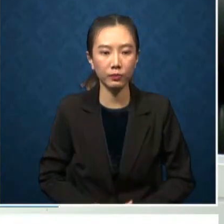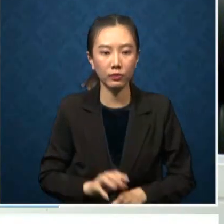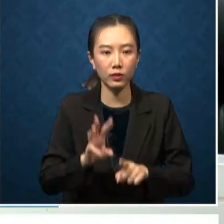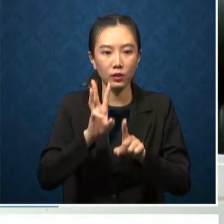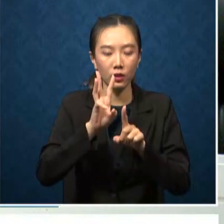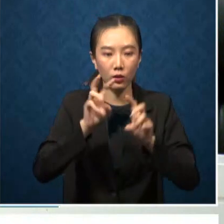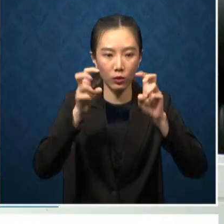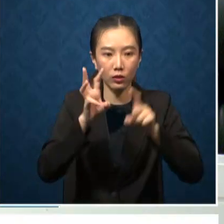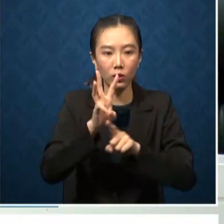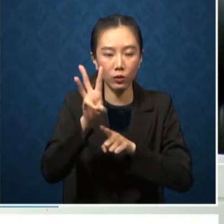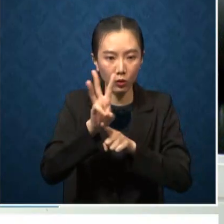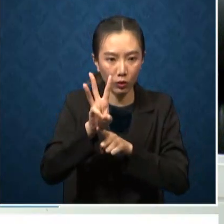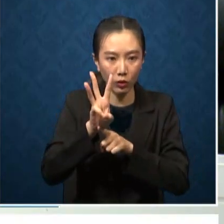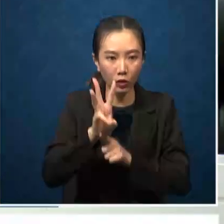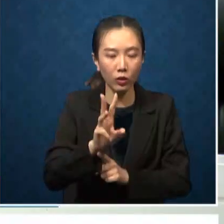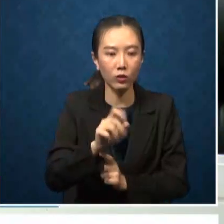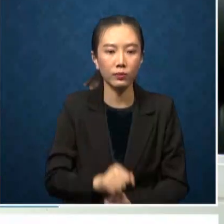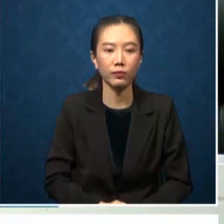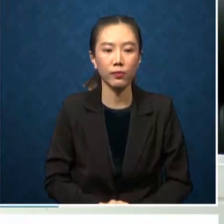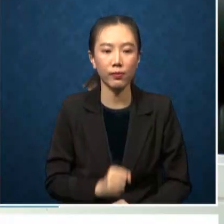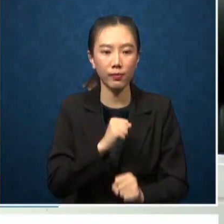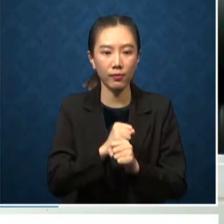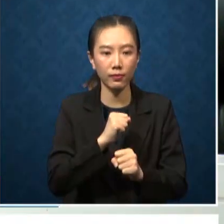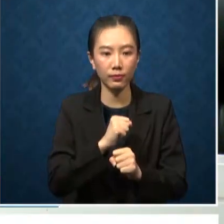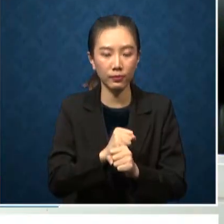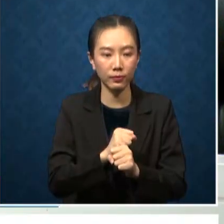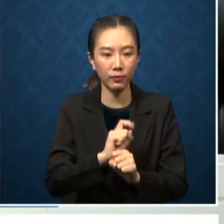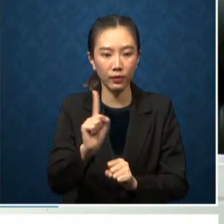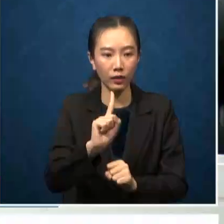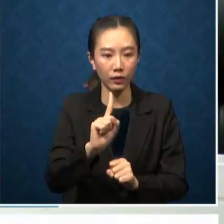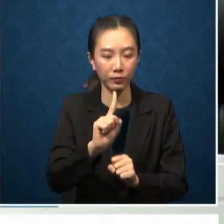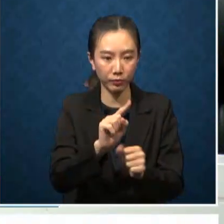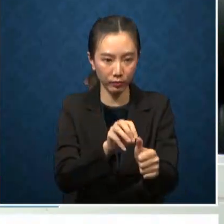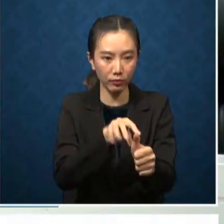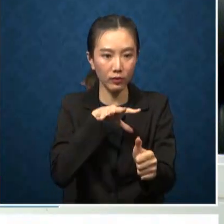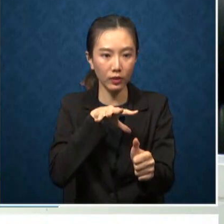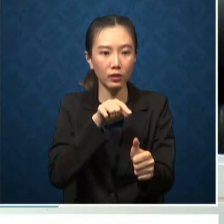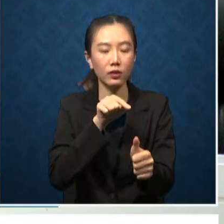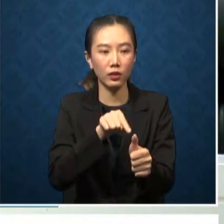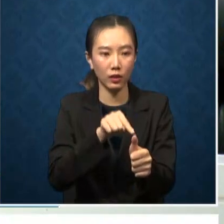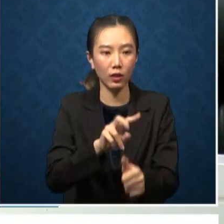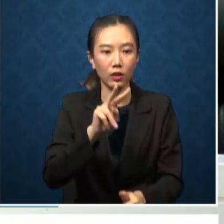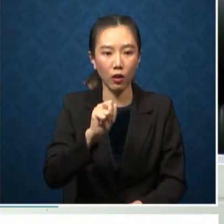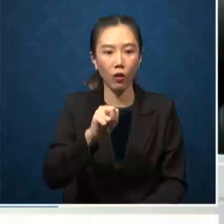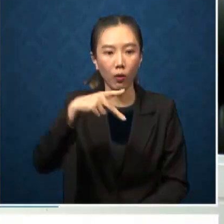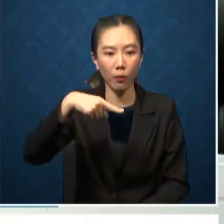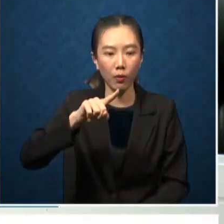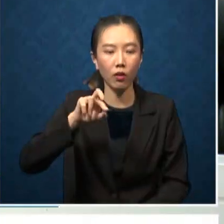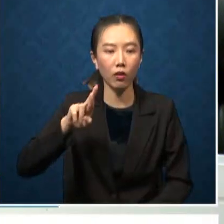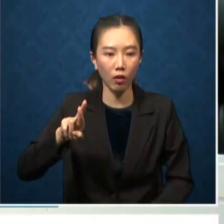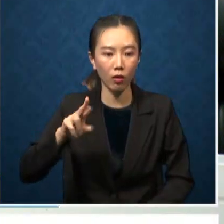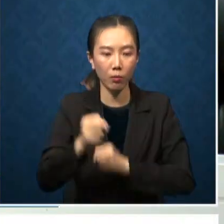ะก็เป็นงานที่กพร.ทำมาอย่างต่อเนื่องคือเรื่องของการสร้างผู้นำการเปลี่ยนแปลงรุ่นใหม่นะคะหรือเรียกที่เรียกกันว่านปร.นะคะใน